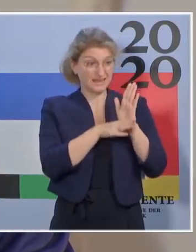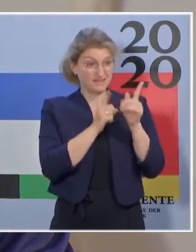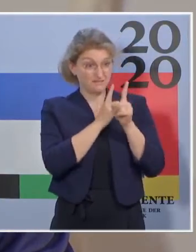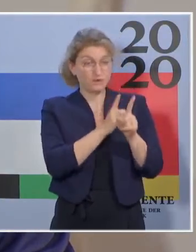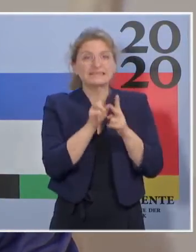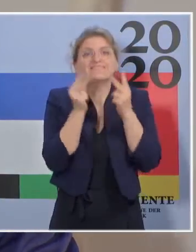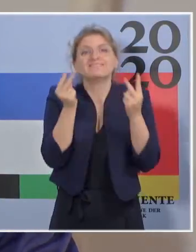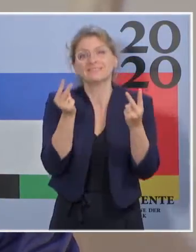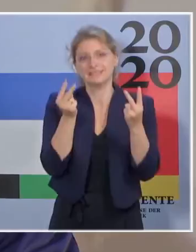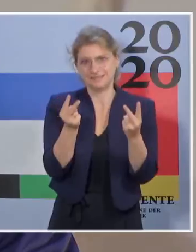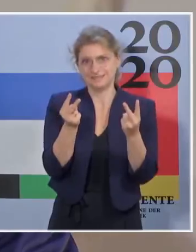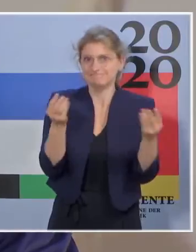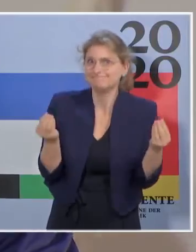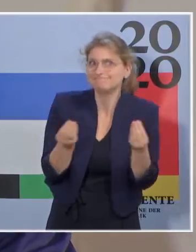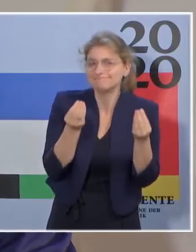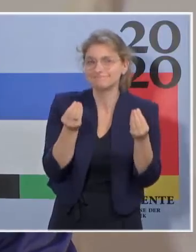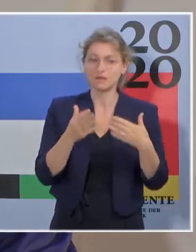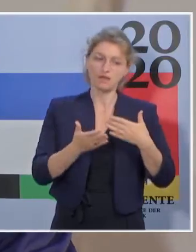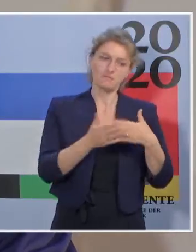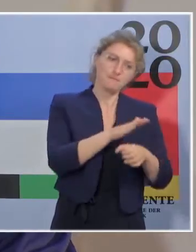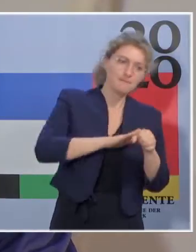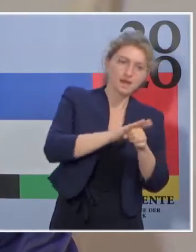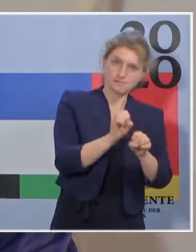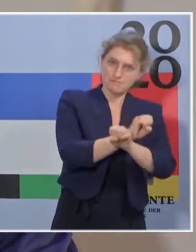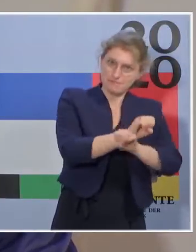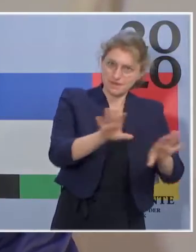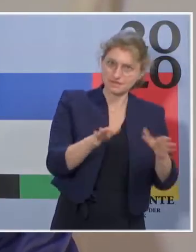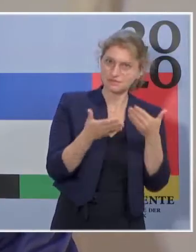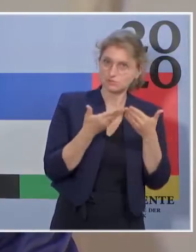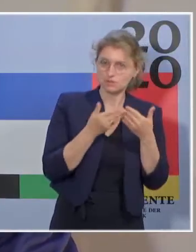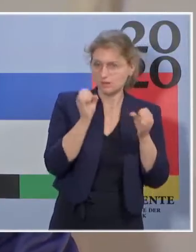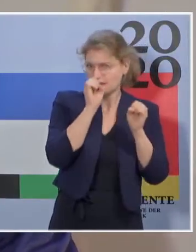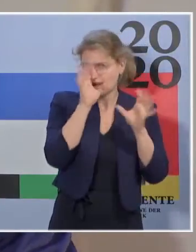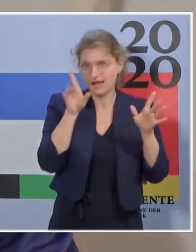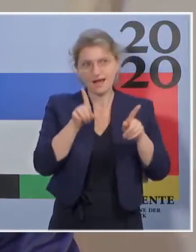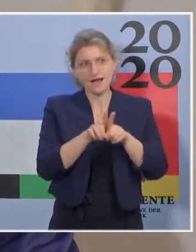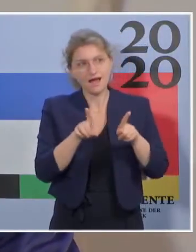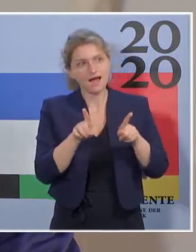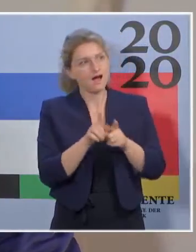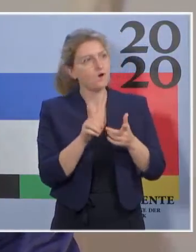zu halten. Im Bereich der Medien ganz klar, diese Trias,